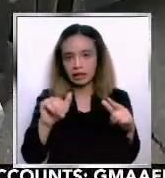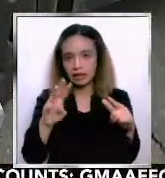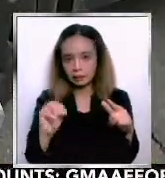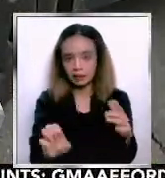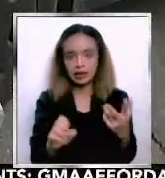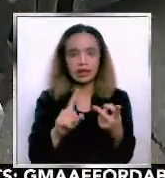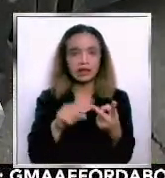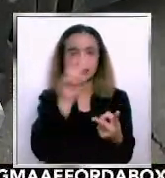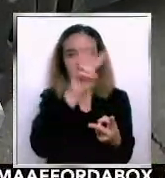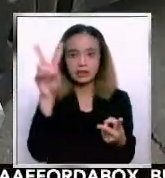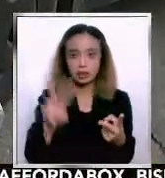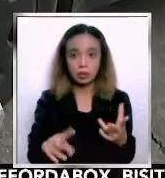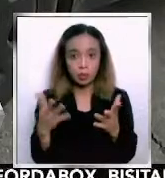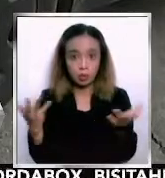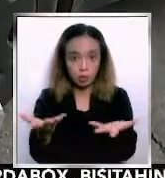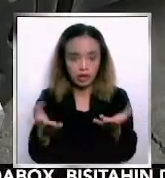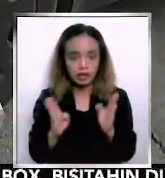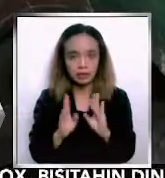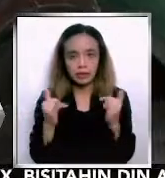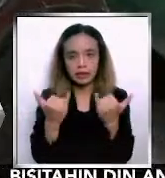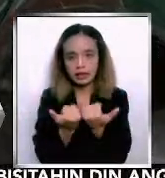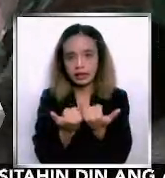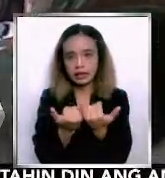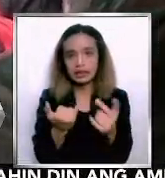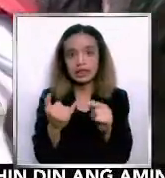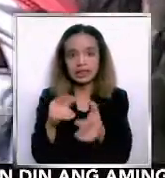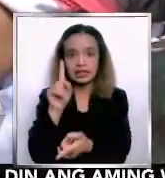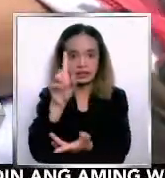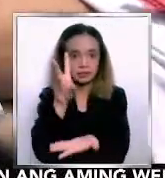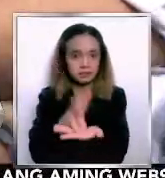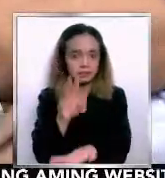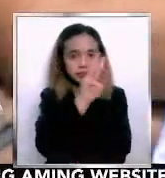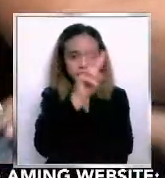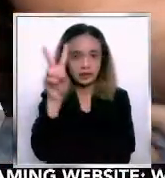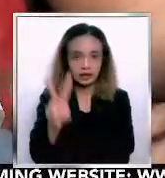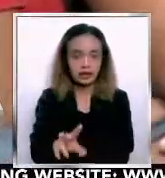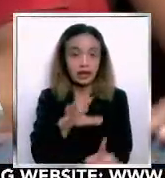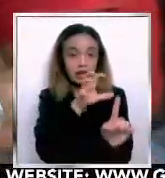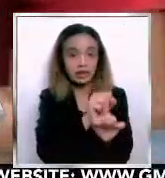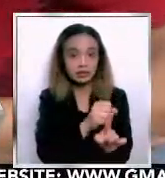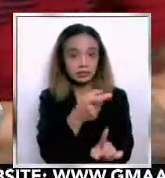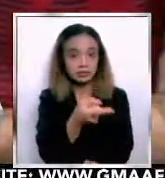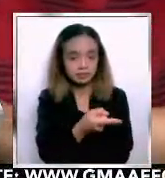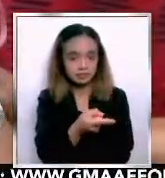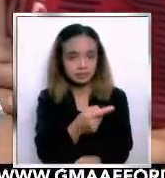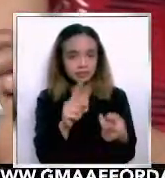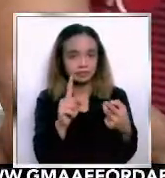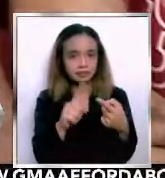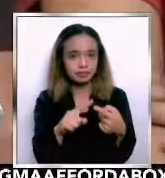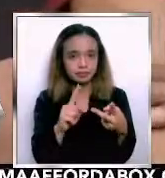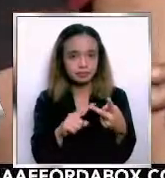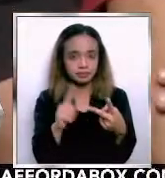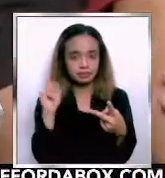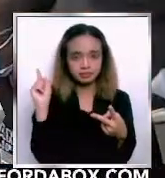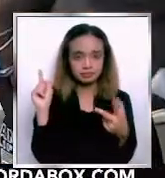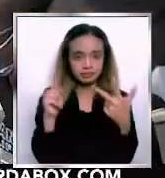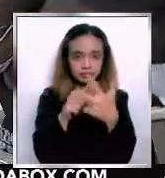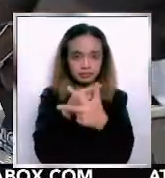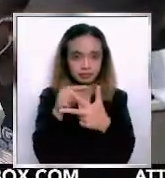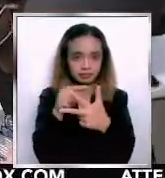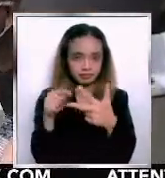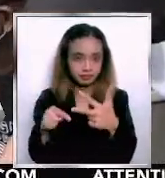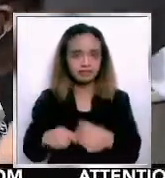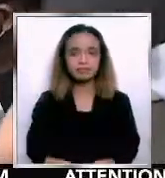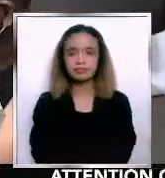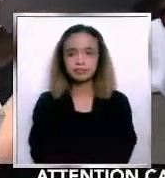by-bust operation sa Barangay Maysan, Valenzuela City. Arestado sina Joseph Villamor, Algie Mingote at Nolan Sarlego. Kung